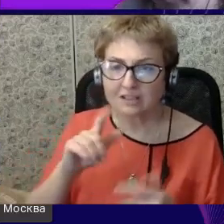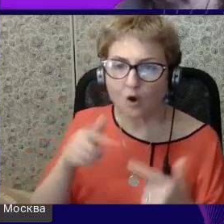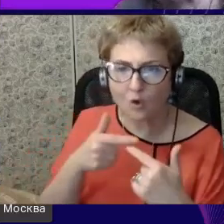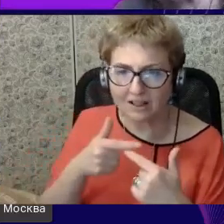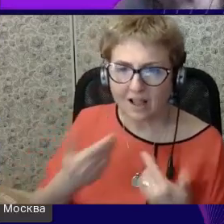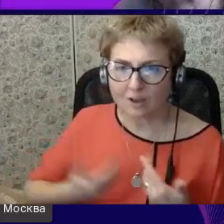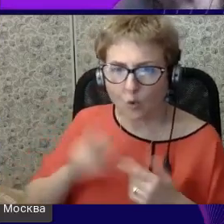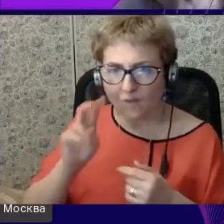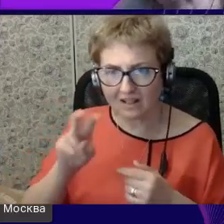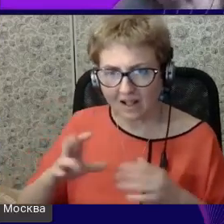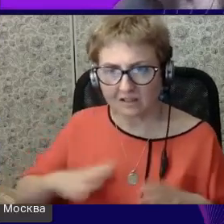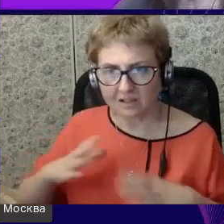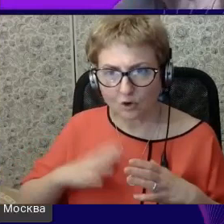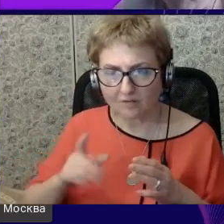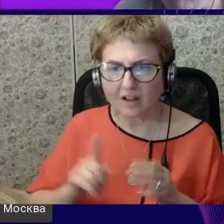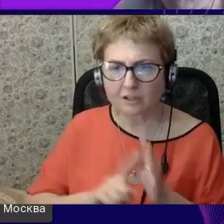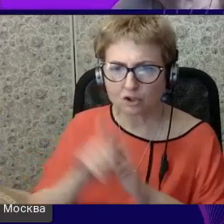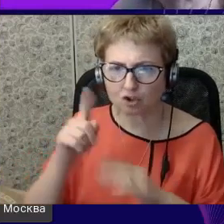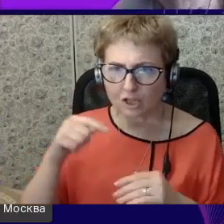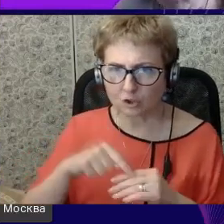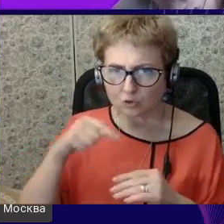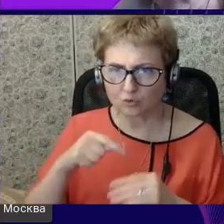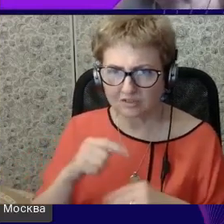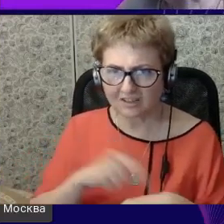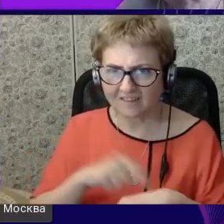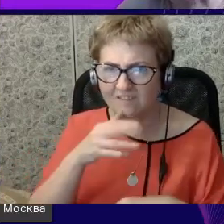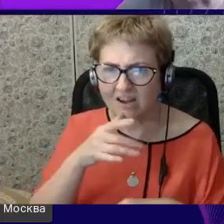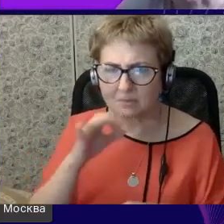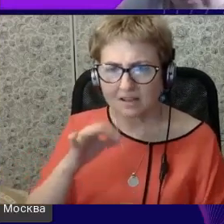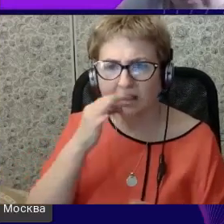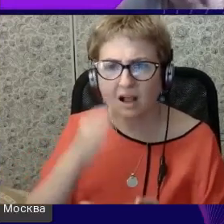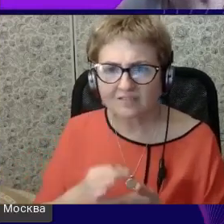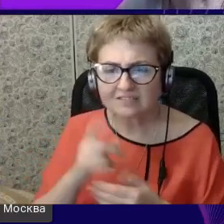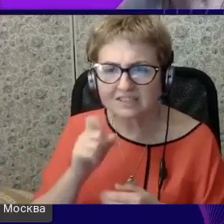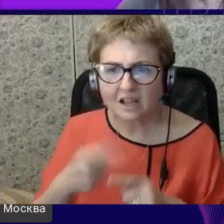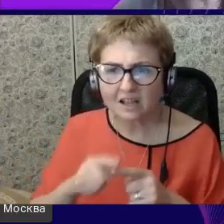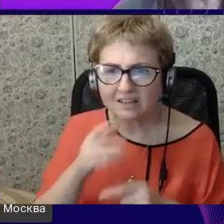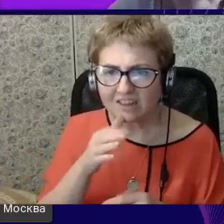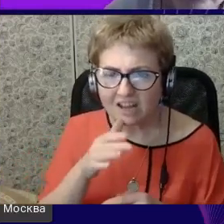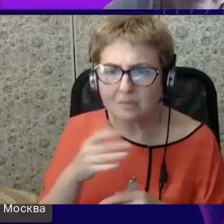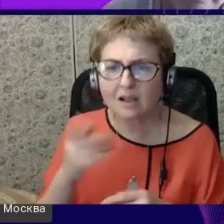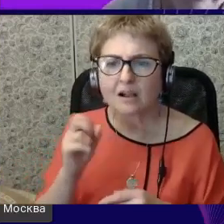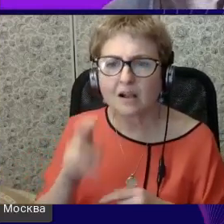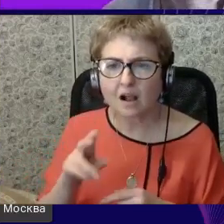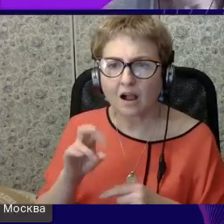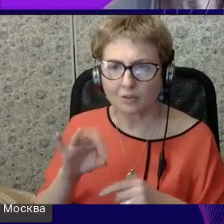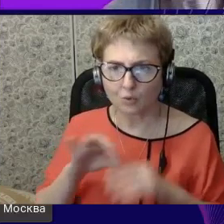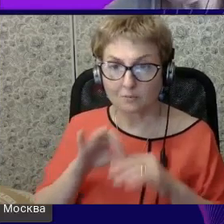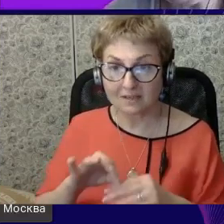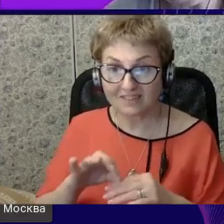тайм-менеджмент. Люди, которые участвуют и в онлайн, и в офлайн тренировках, они начинают ощущать время